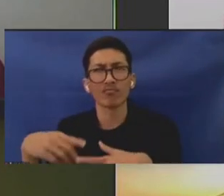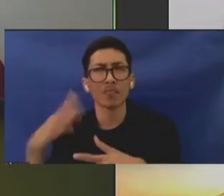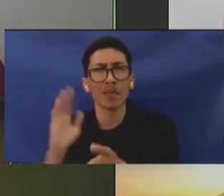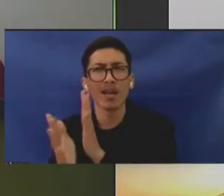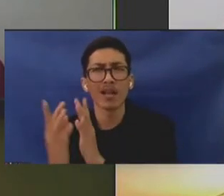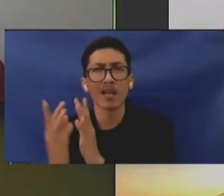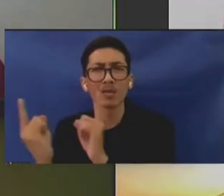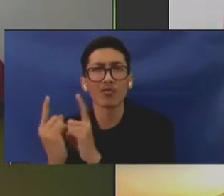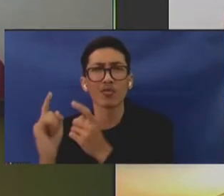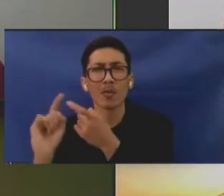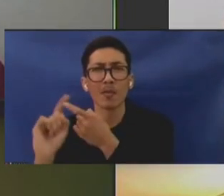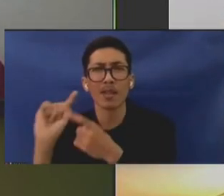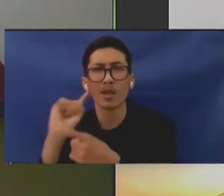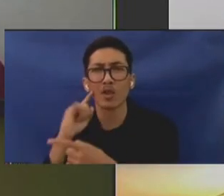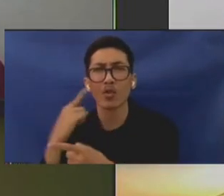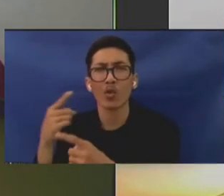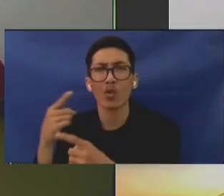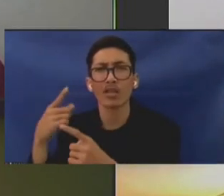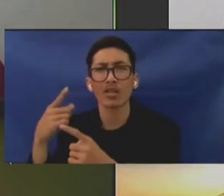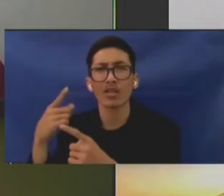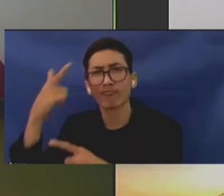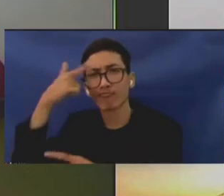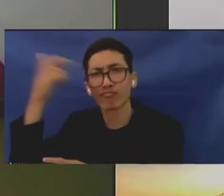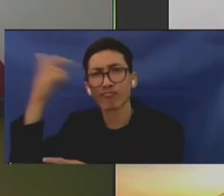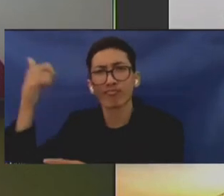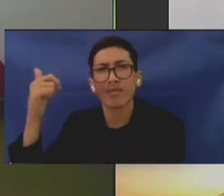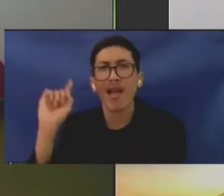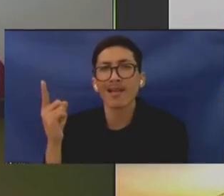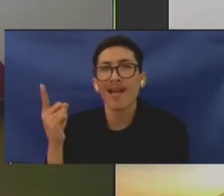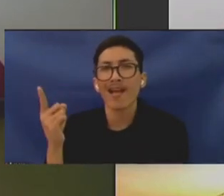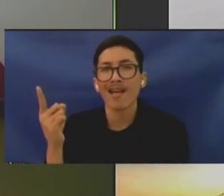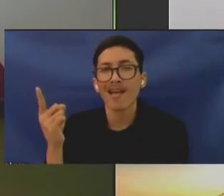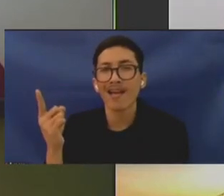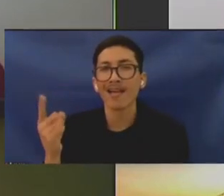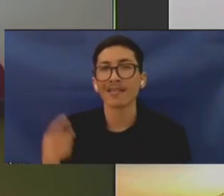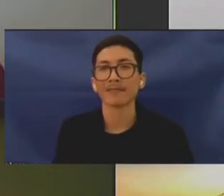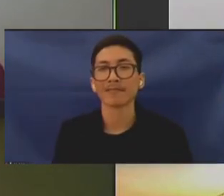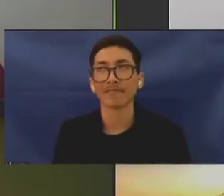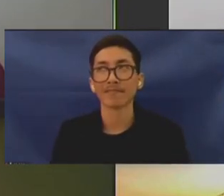bahkan banyak juga gitu yang lebih pinter dari orang-orang yang ini gitu, orang-orang yang